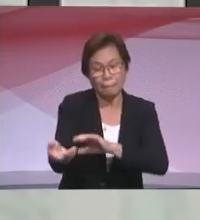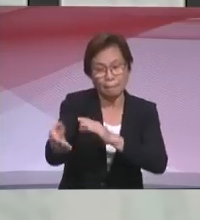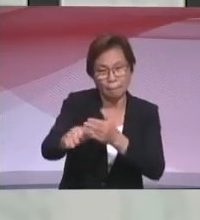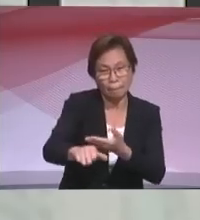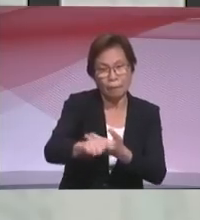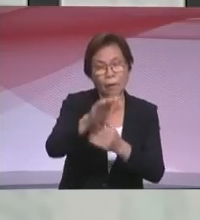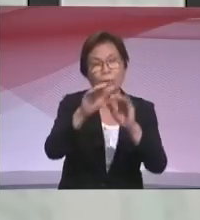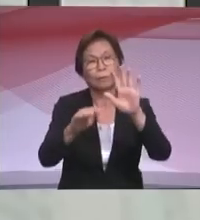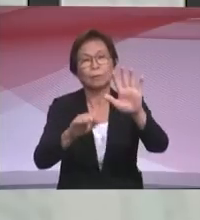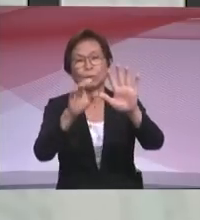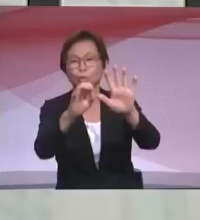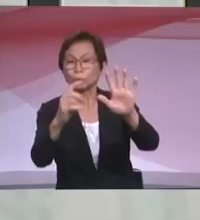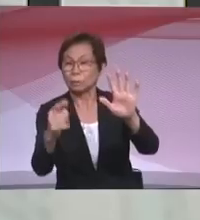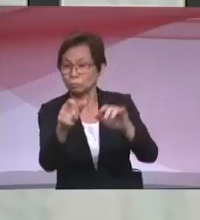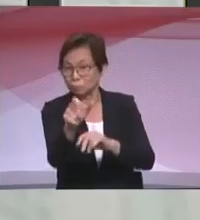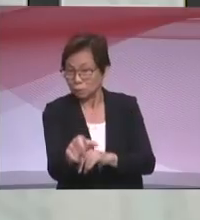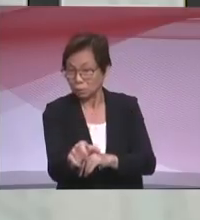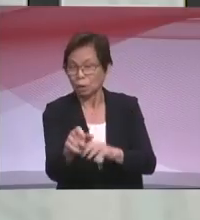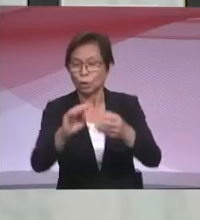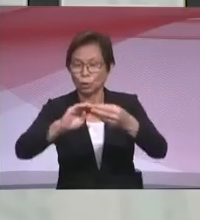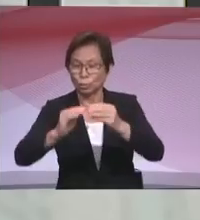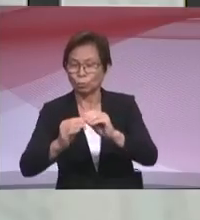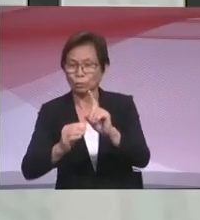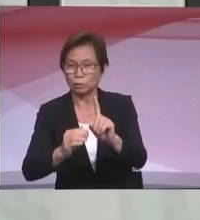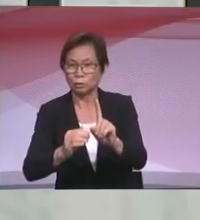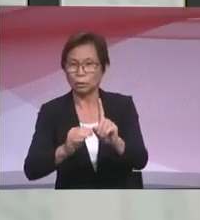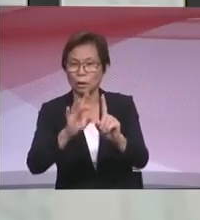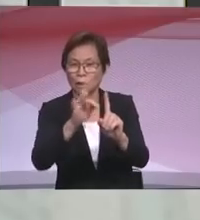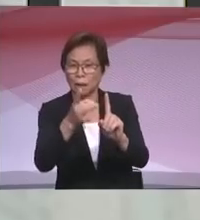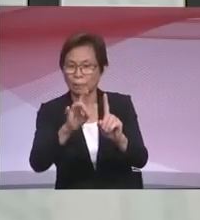kematian 501, iaitu kes nombor